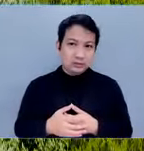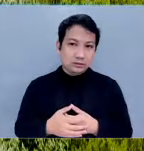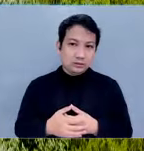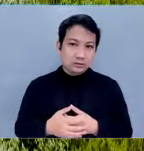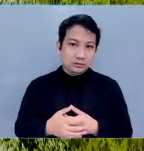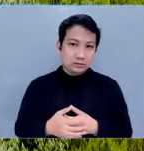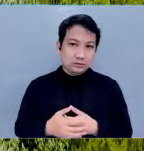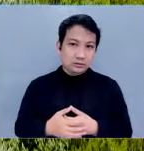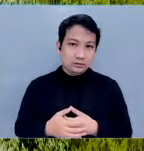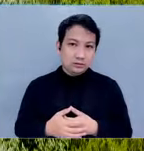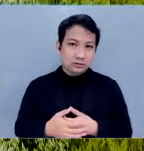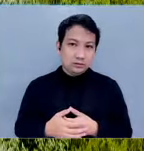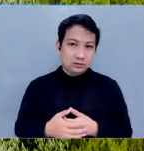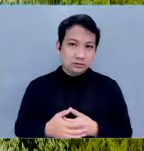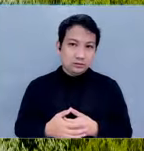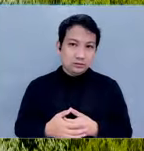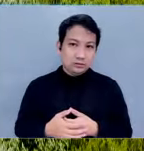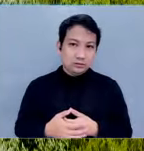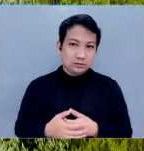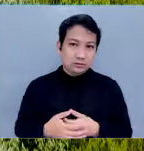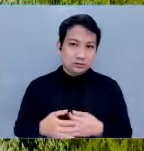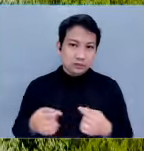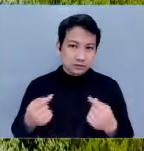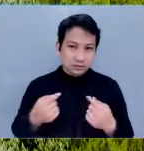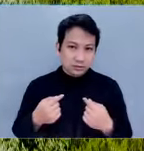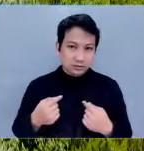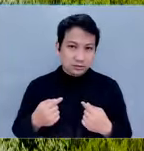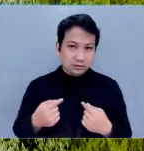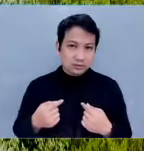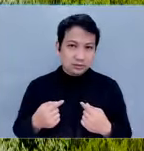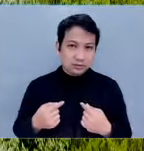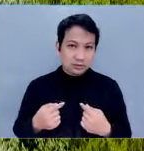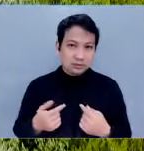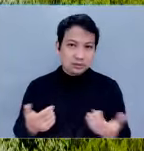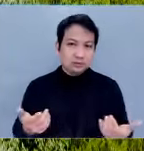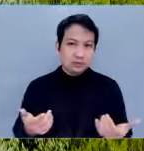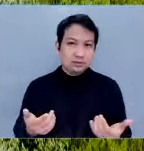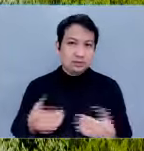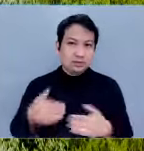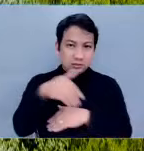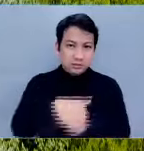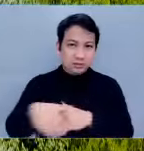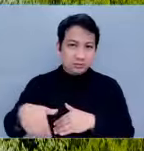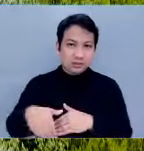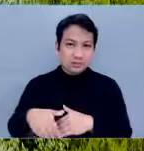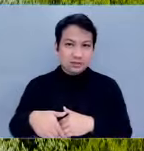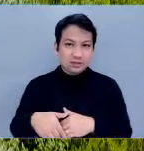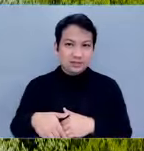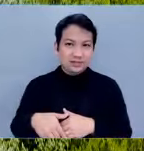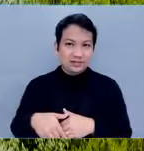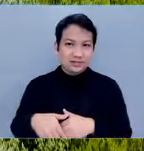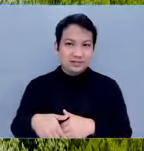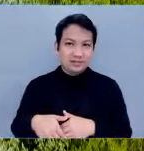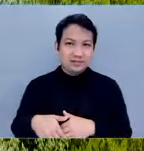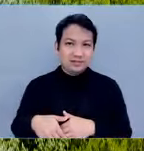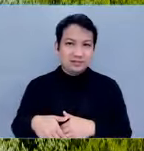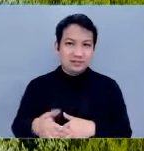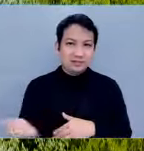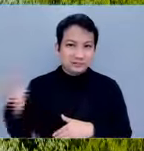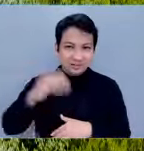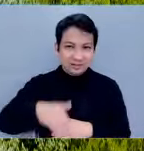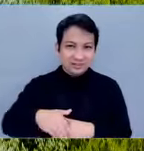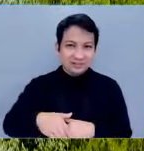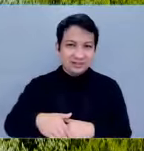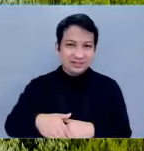Filipinos are sex. Excuse me? Oh my God. Puyat nga ako kasi... Buong gabi ako nag-screaming